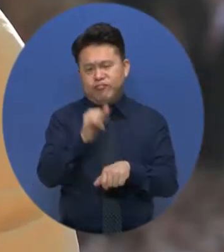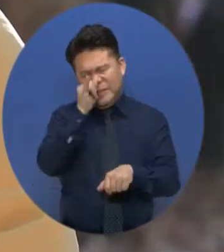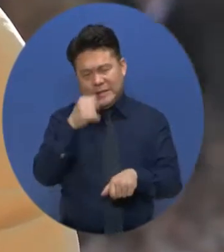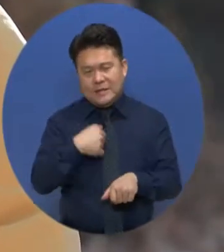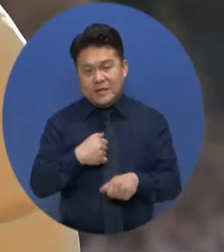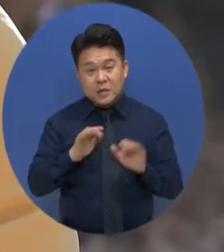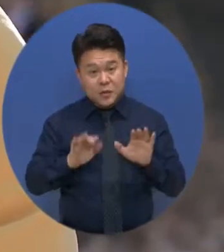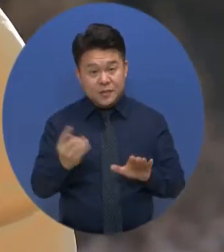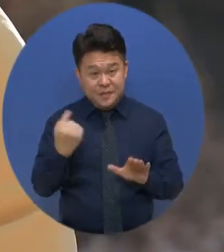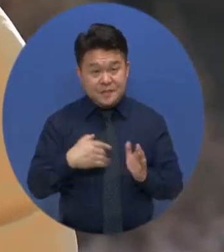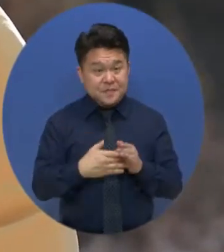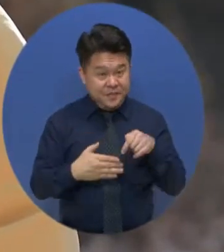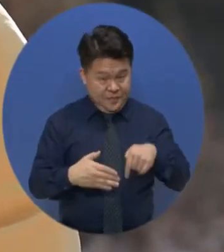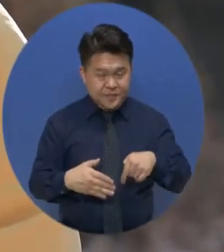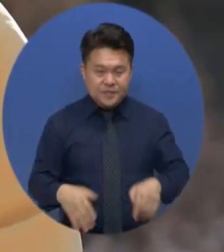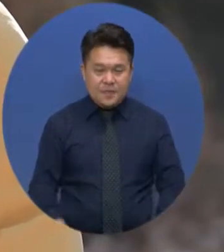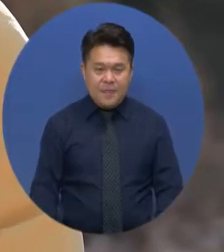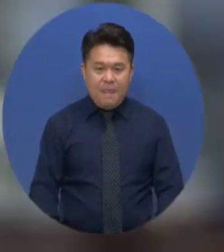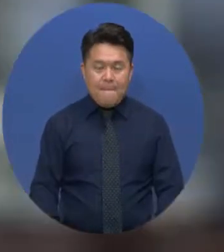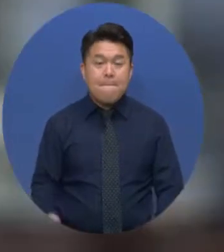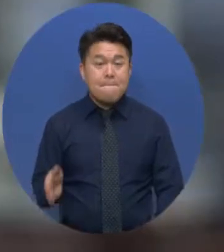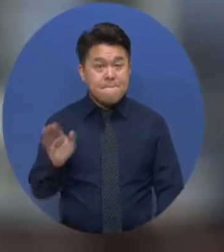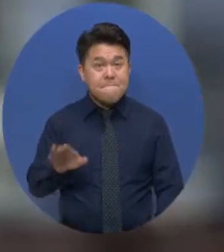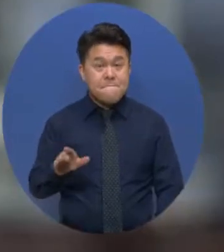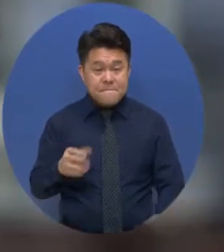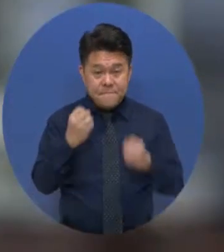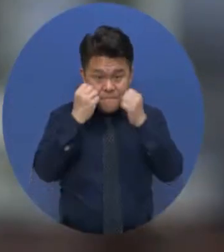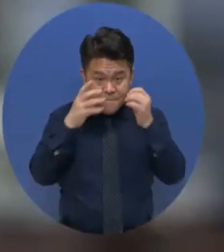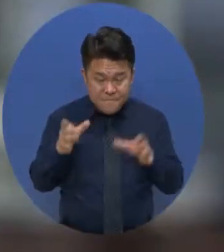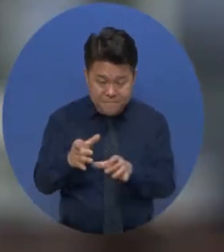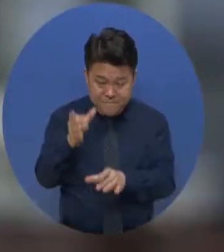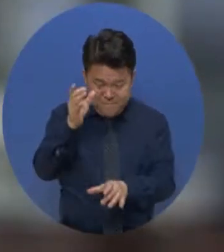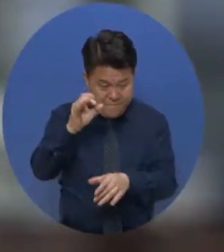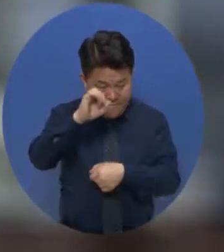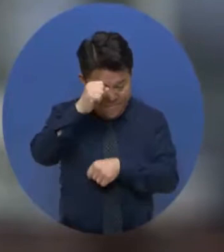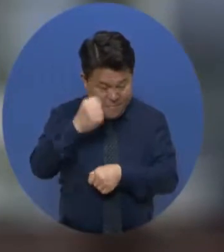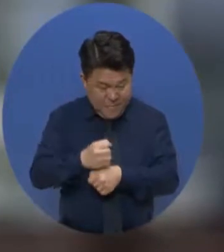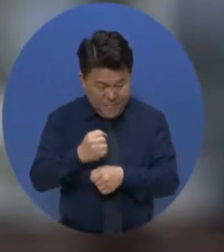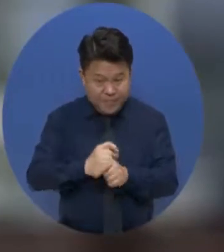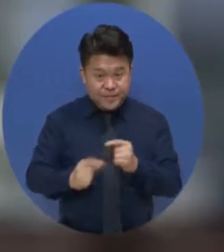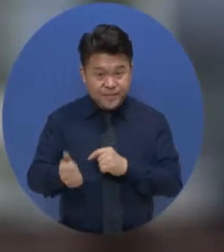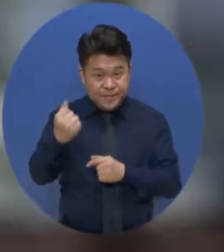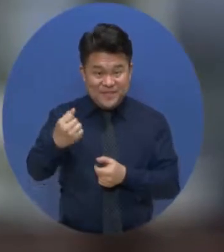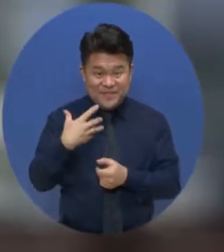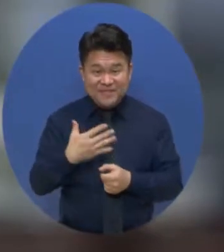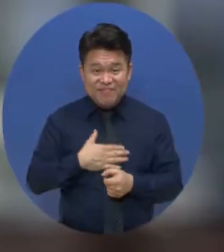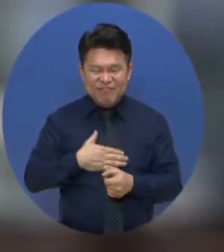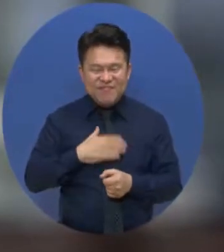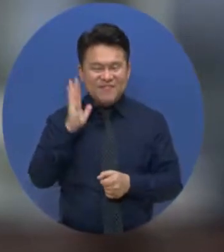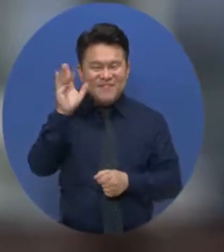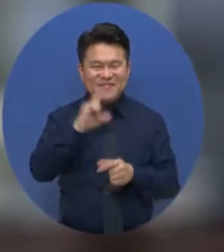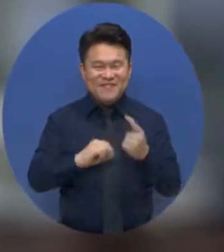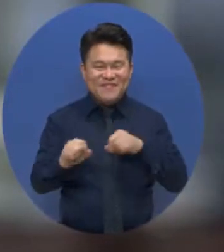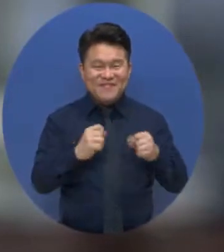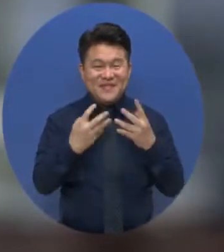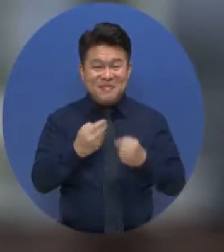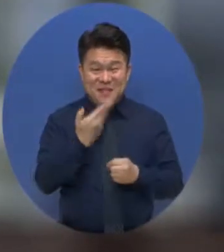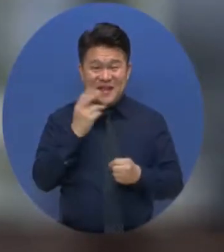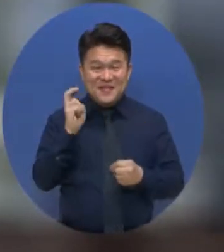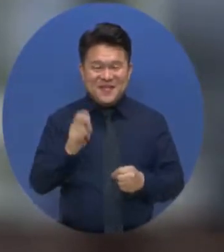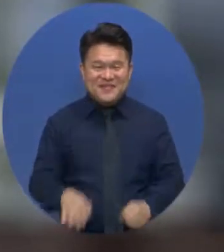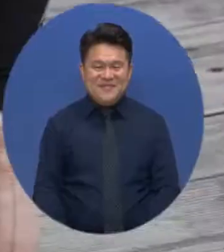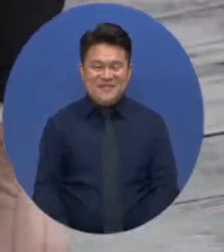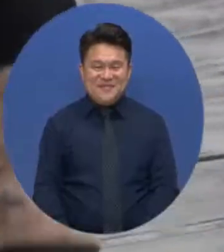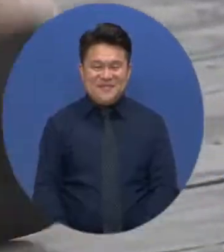있어서 오늘 왔거든요. 근데 보조기를 새로 제작하면 좀 더 나을 거라고 하셔서 앞으로 더 많은 활동들을 할 수 있을 것